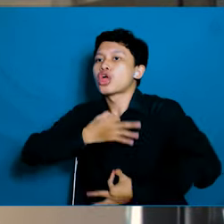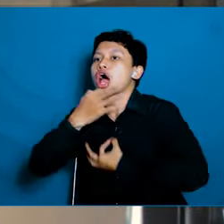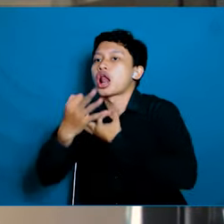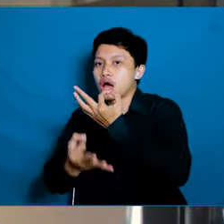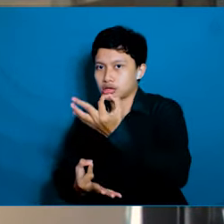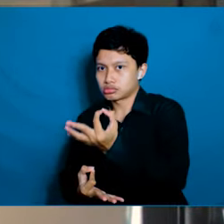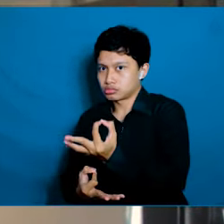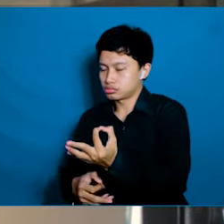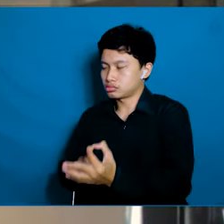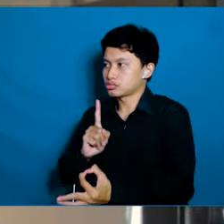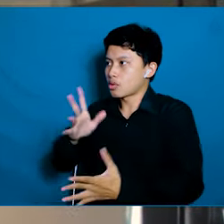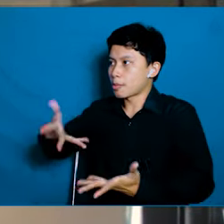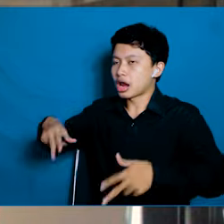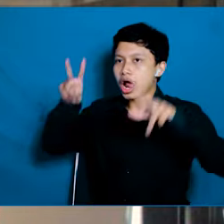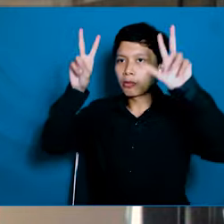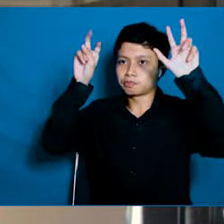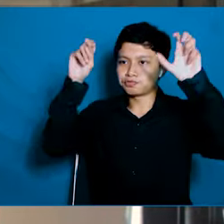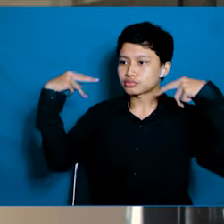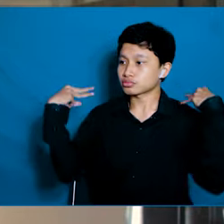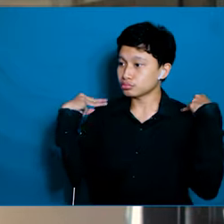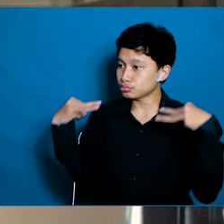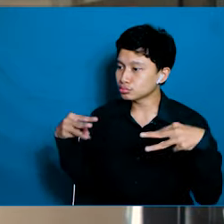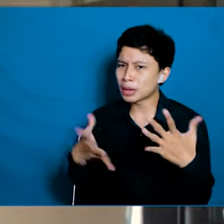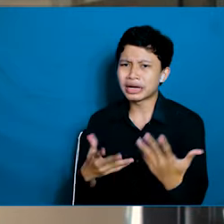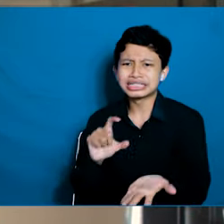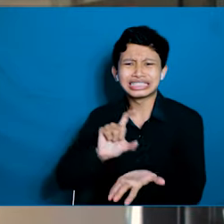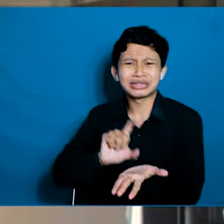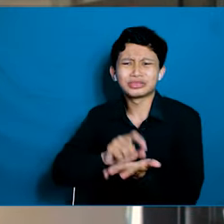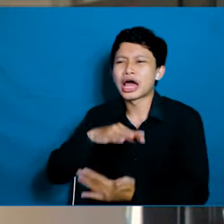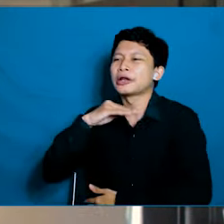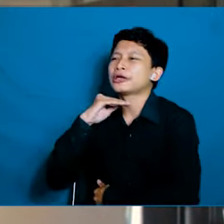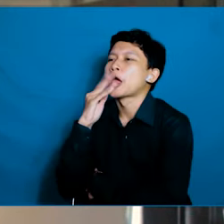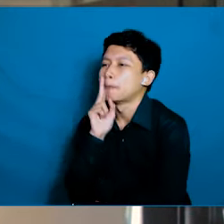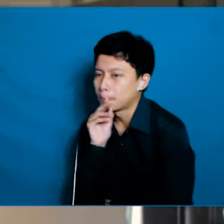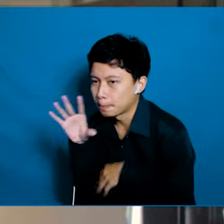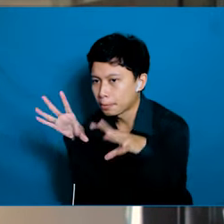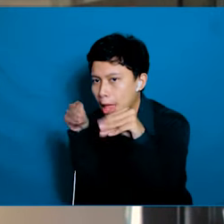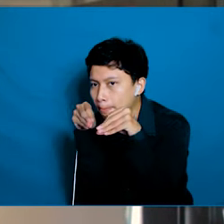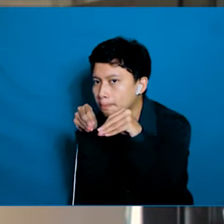yang membuat skripsi itu diam, mereka tuh hanya diam terus hanya